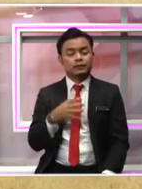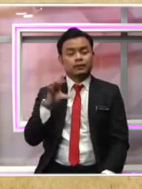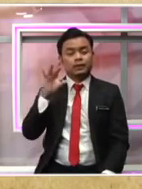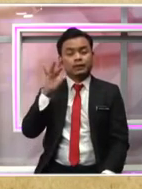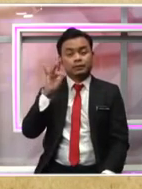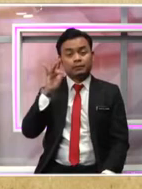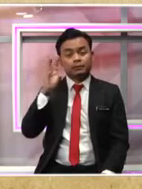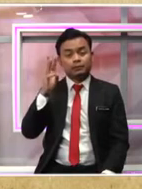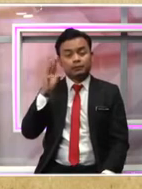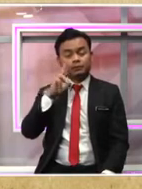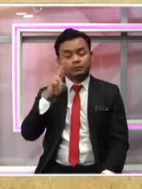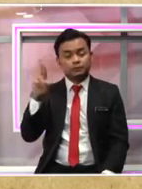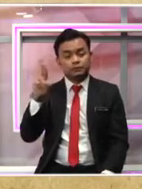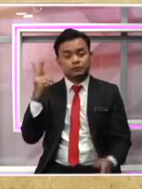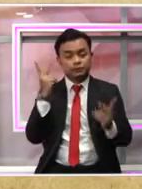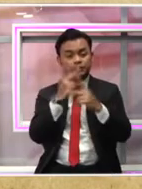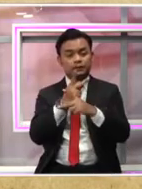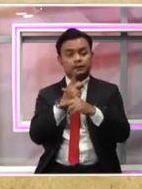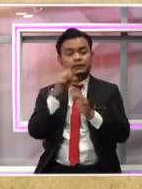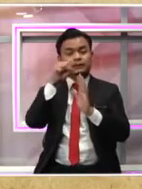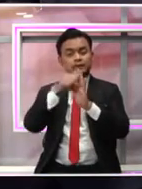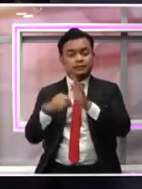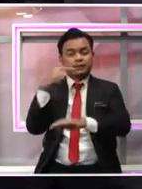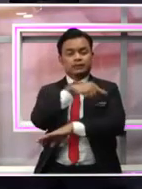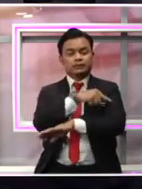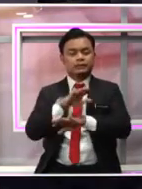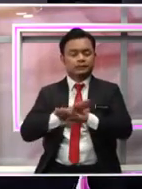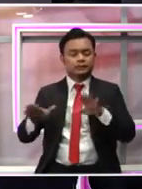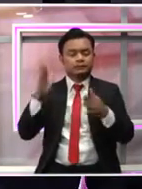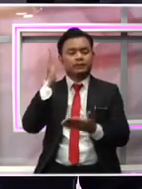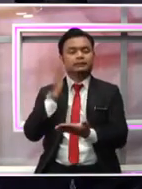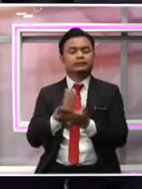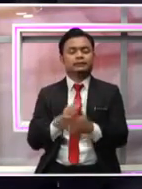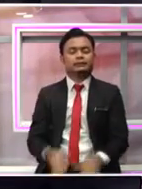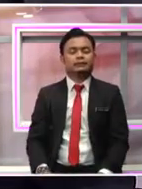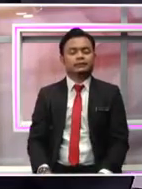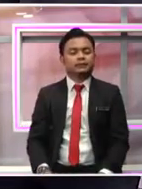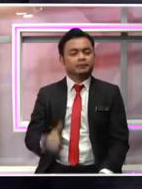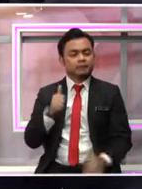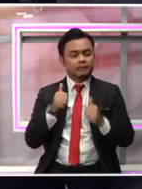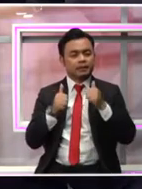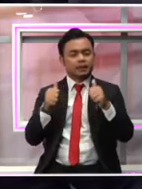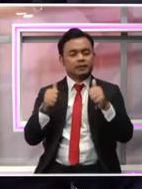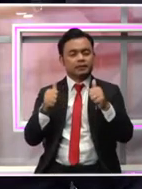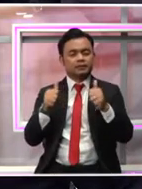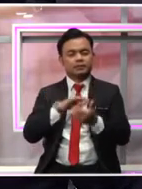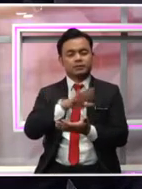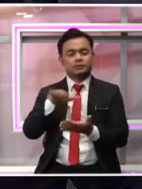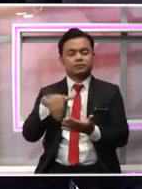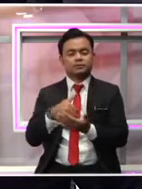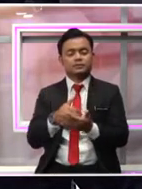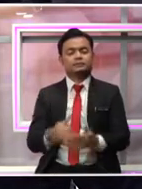sehari tanpa henti bagus Nisa bagus anak-anak murid dulu Mau check dengan aku cuma baca bersama